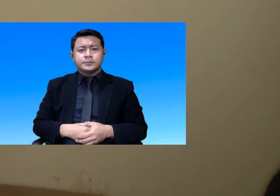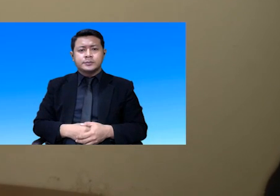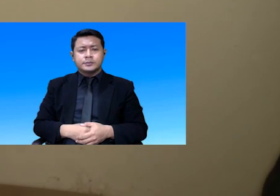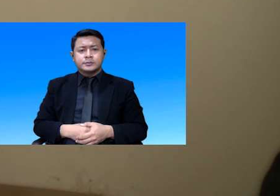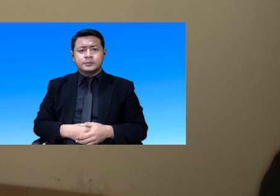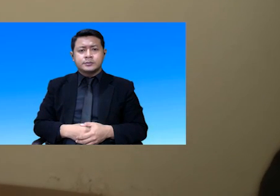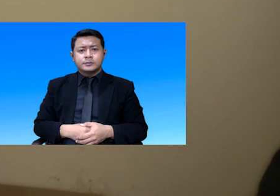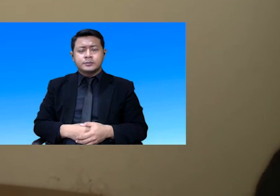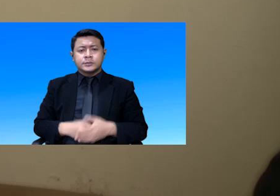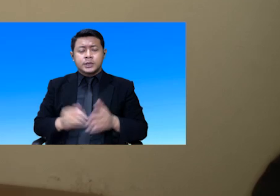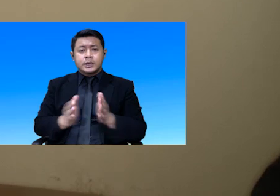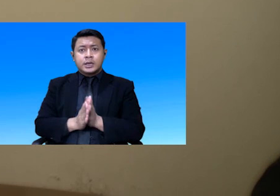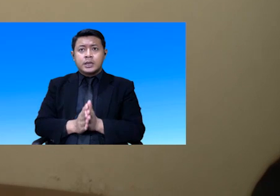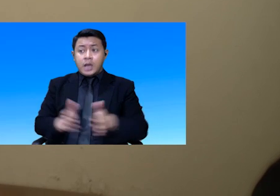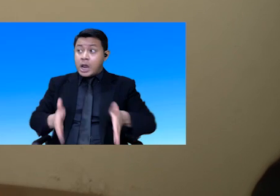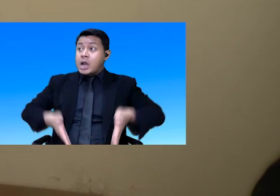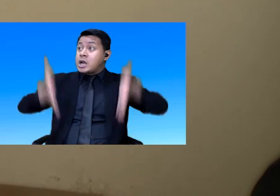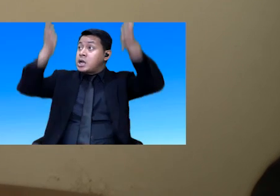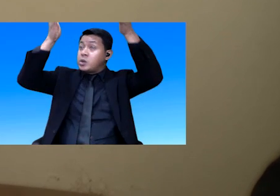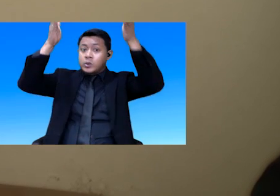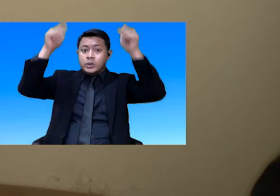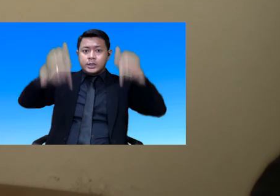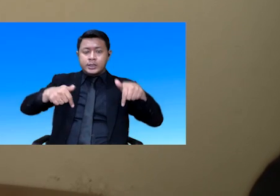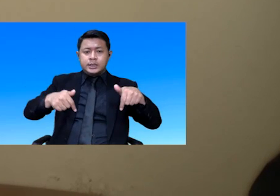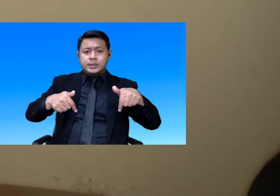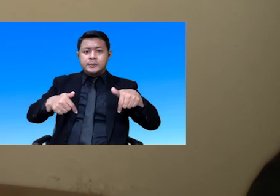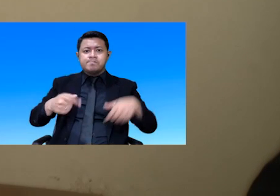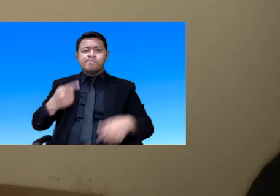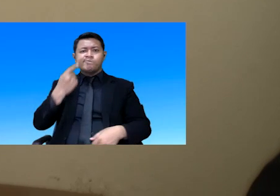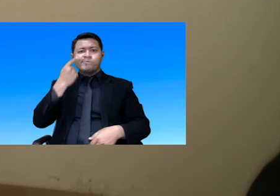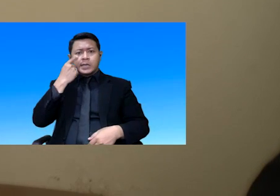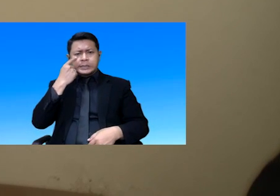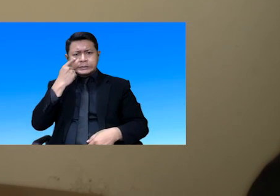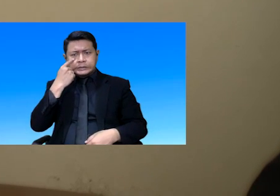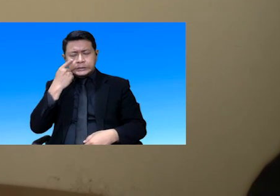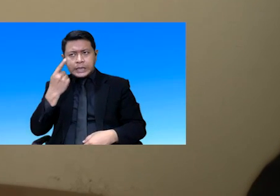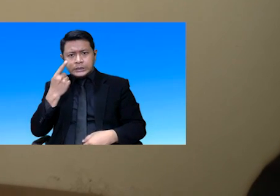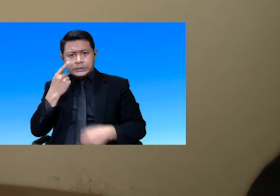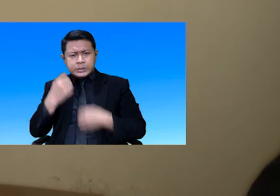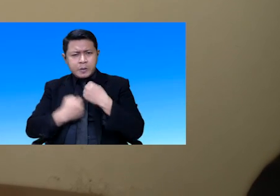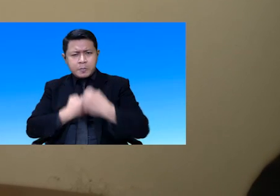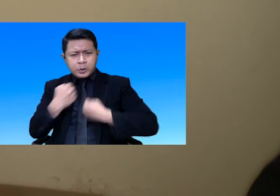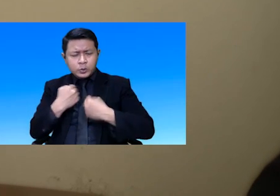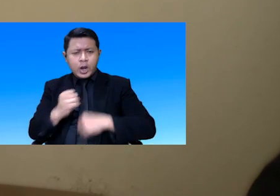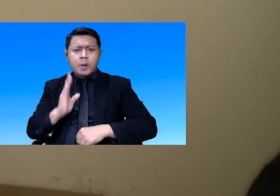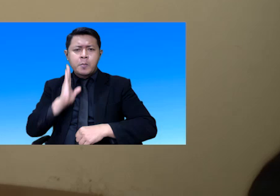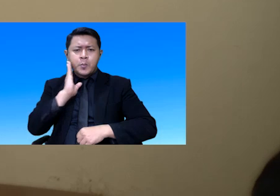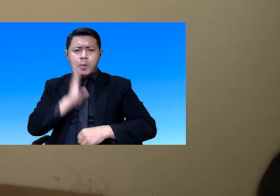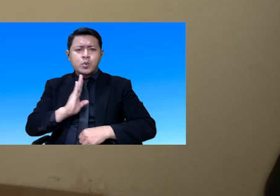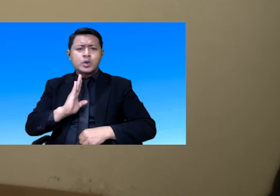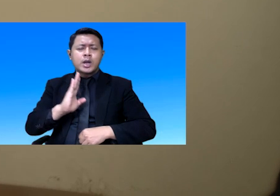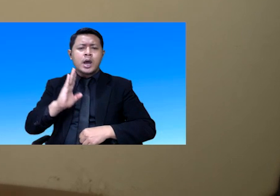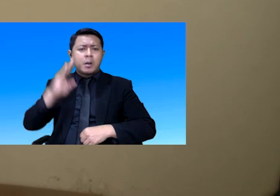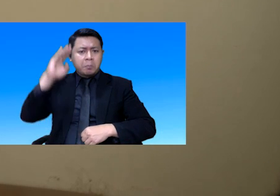Bahkan gedung ini menjadi saksi bisu perjuangan pemuda-pemudi